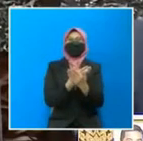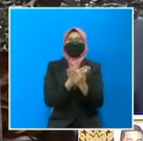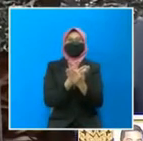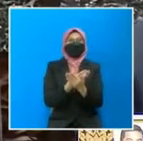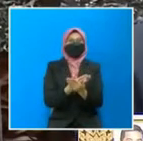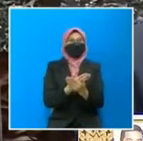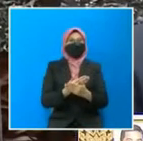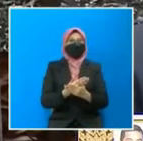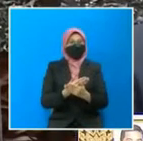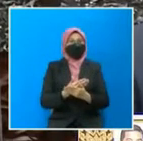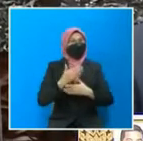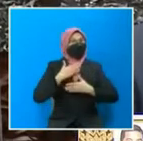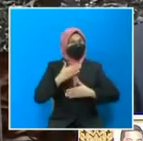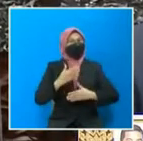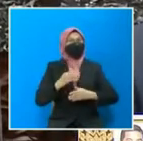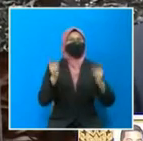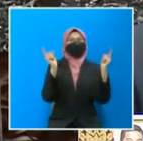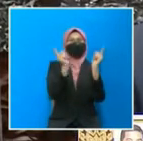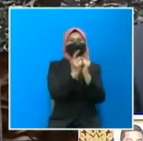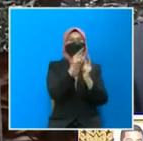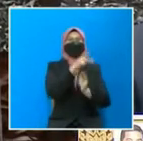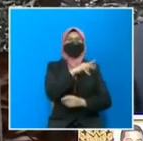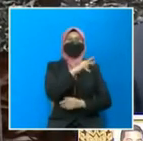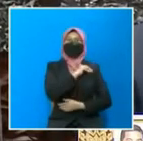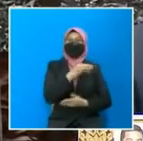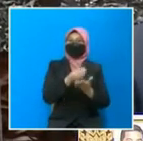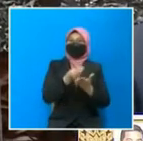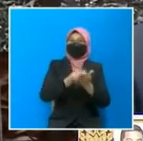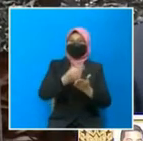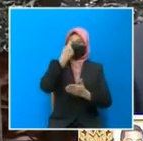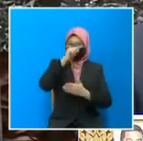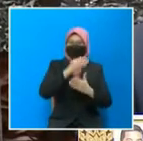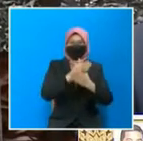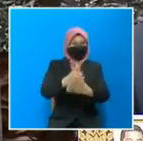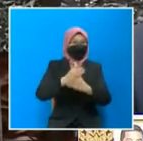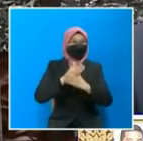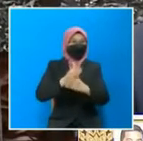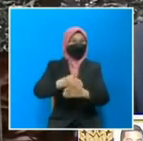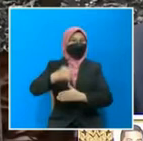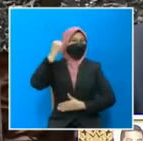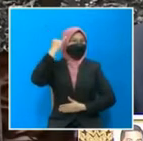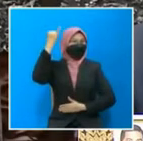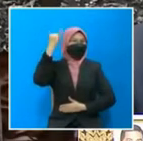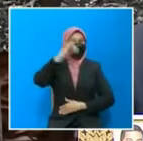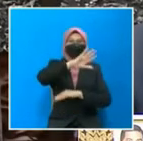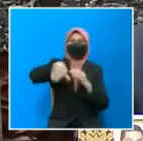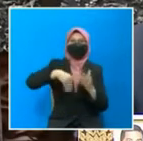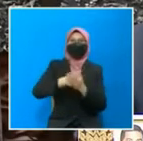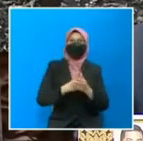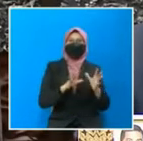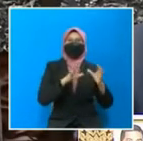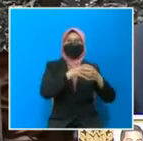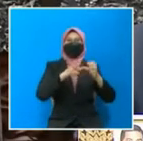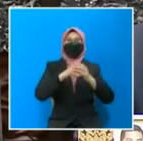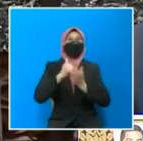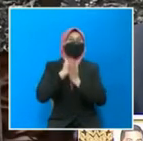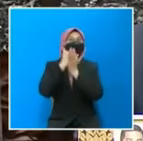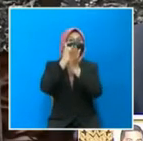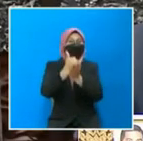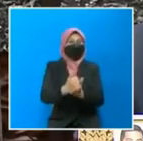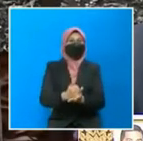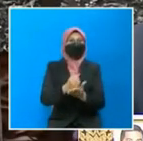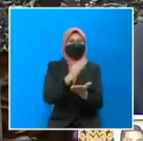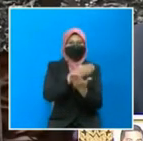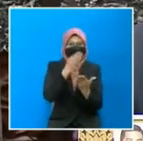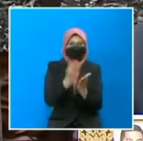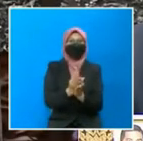yang sudi bertemu dengan pasukan Kementerian Kewangan untuk berkongsi idea tentang kesemua pakej-pakej bantuan, belanjawan